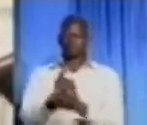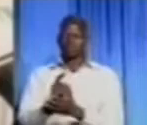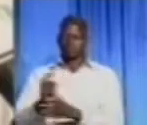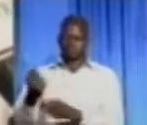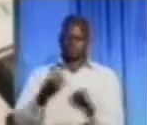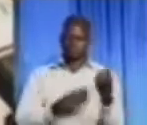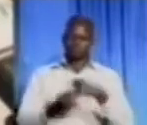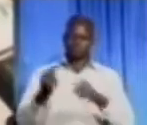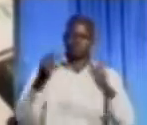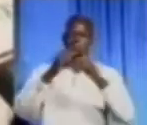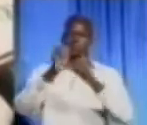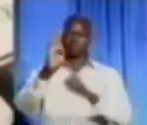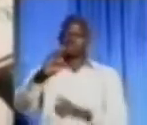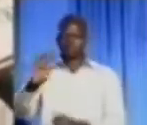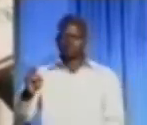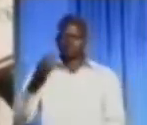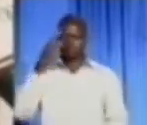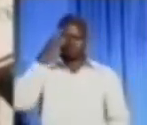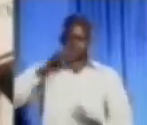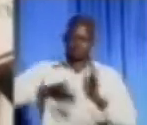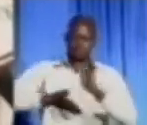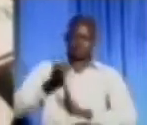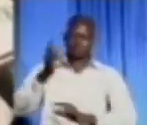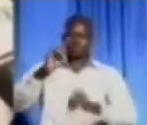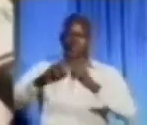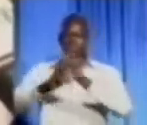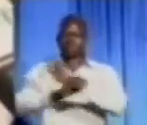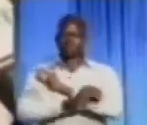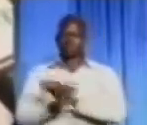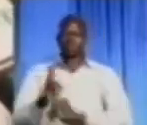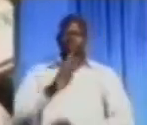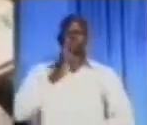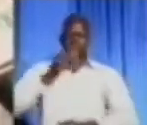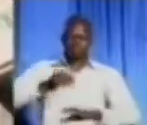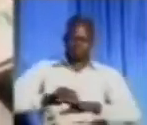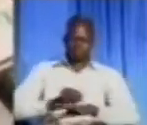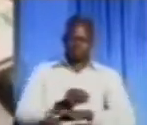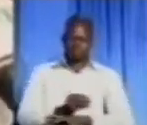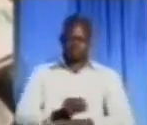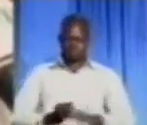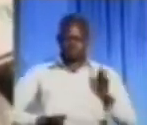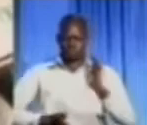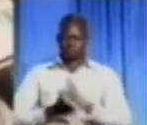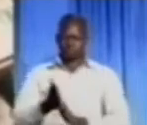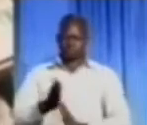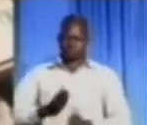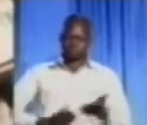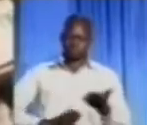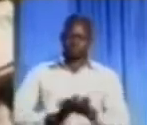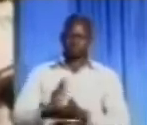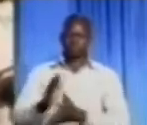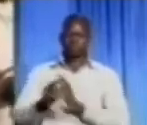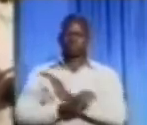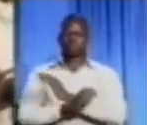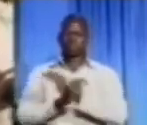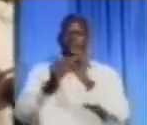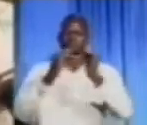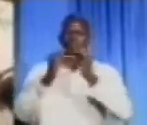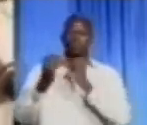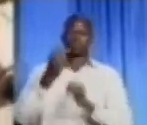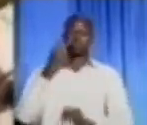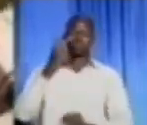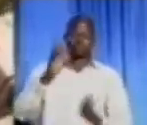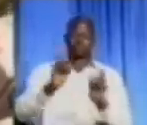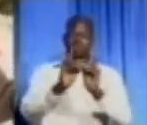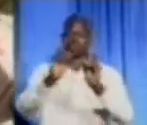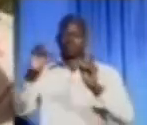Bobo pour aller à Ouéguia, ils sont obligés de passer par Tougan, si on fait allusion à la distance, au